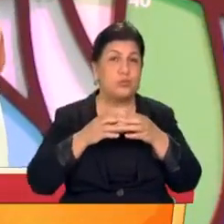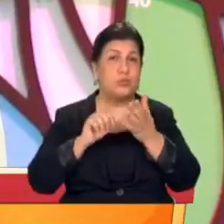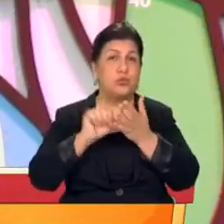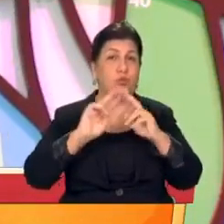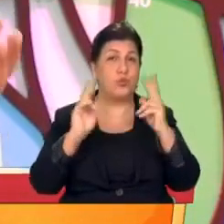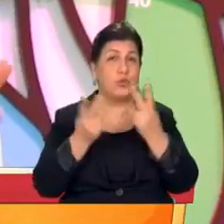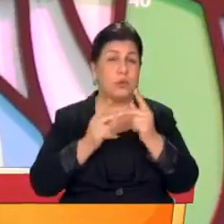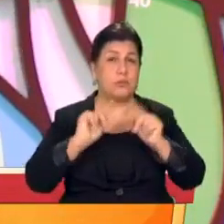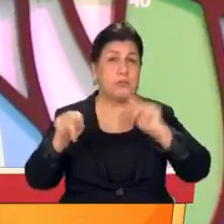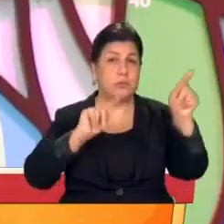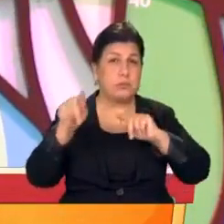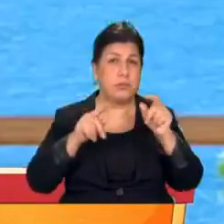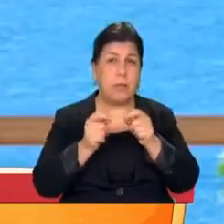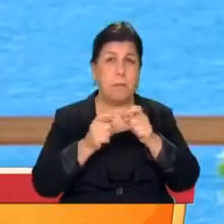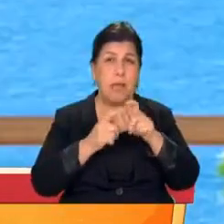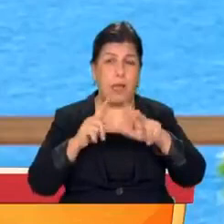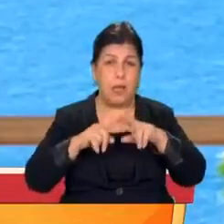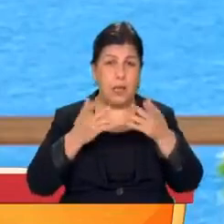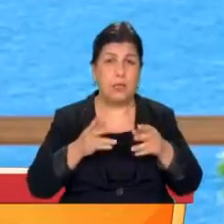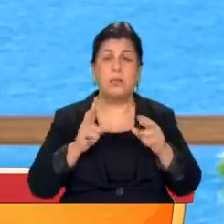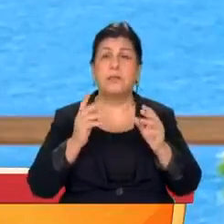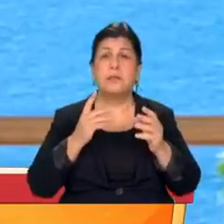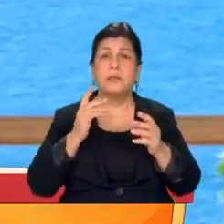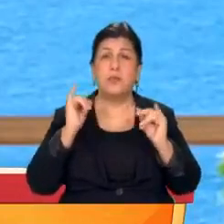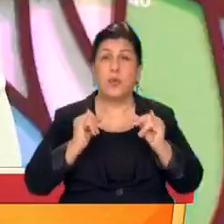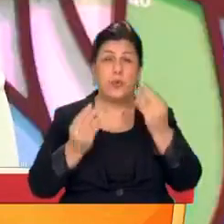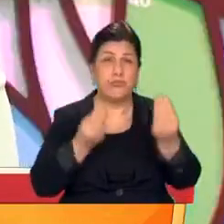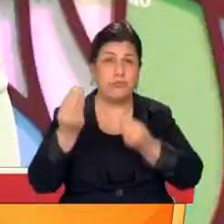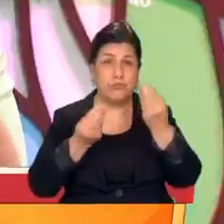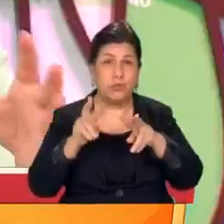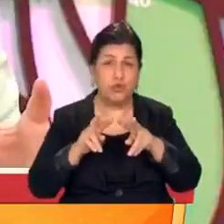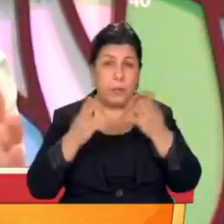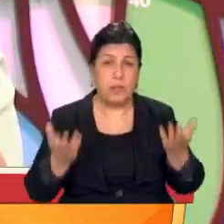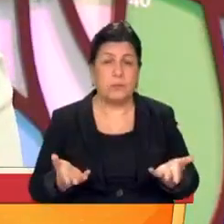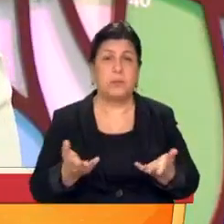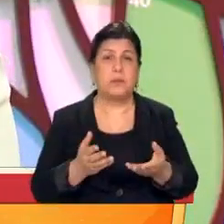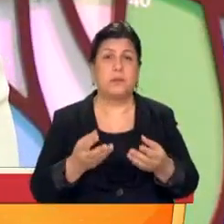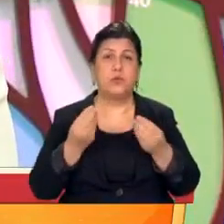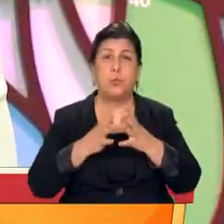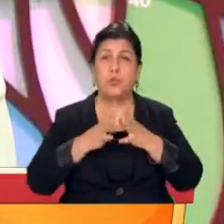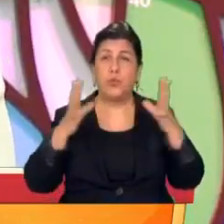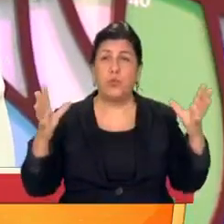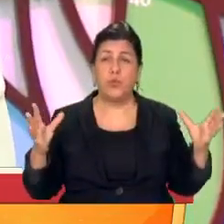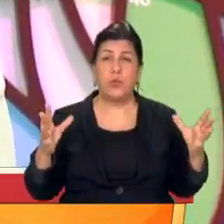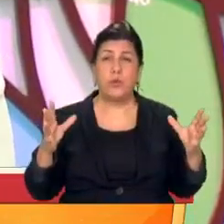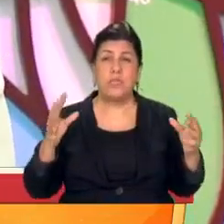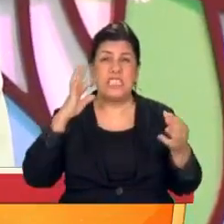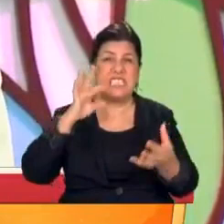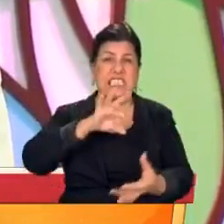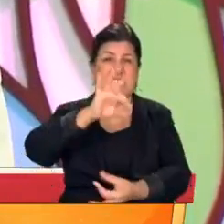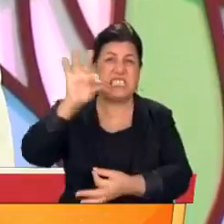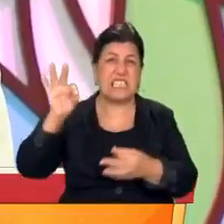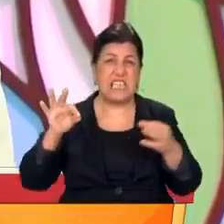bütün dünyayı saran Bela ve musibetlerle söz konusu Tabi tabi Bütün bunlar bu kadar büyük bir insan topluluğunun